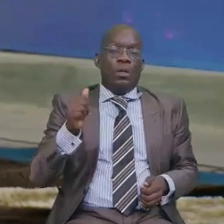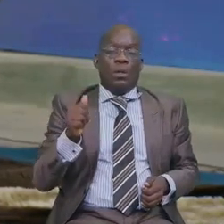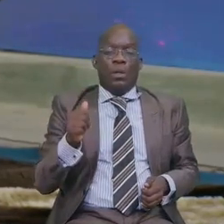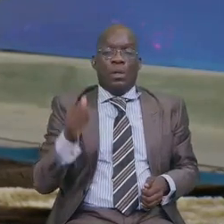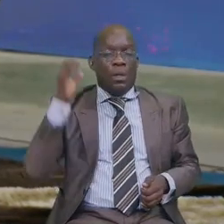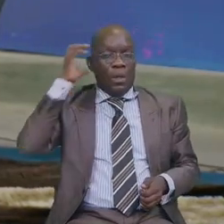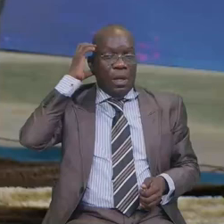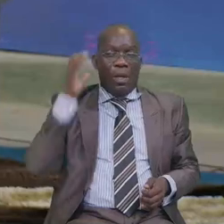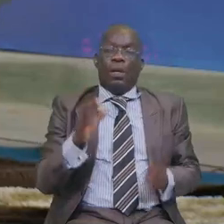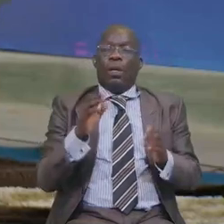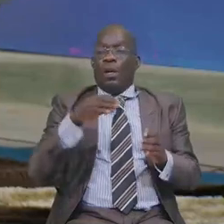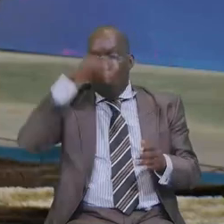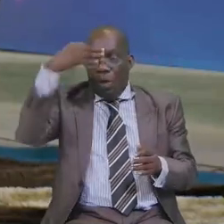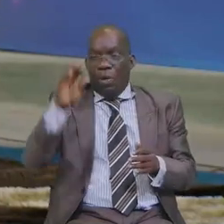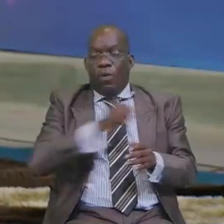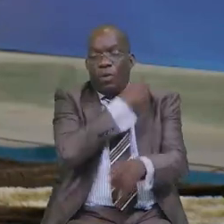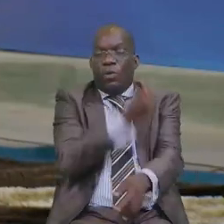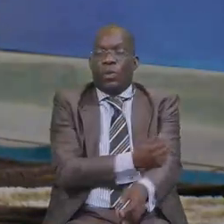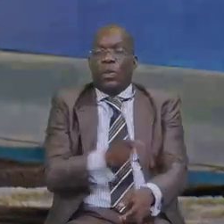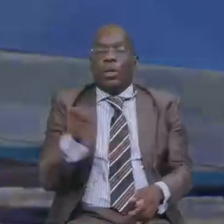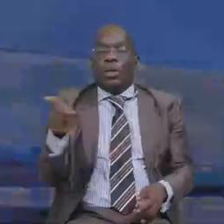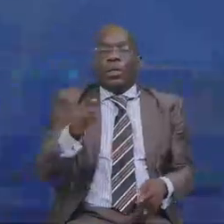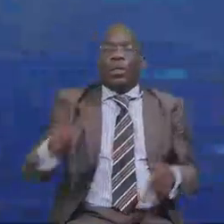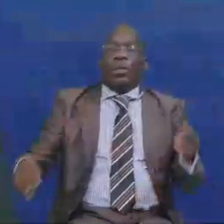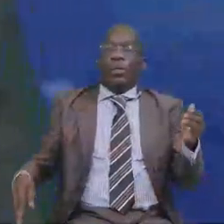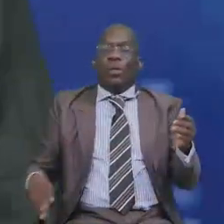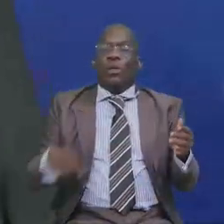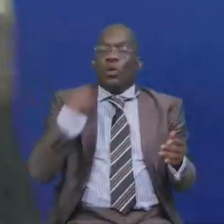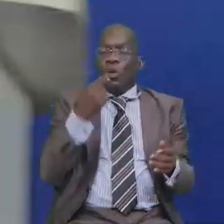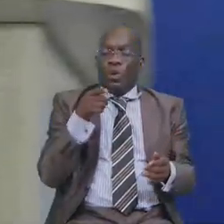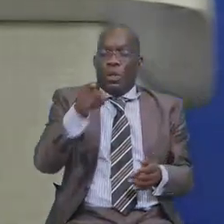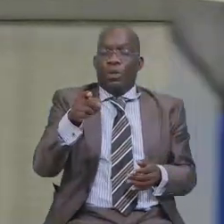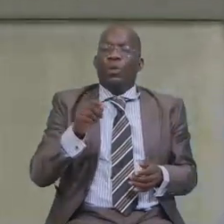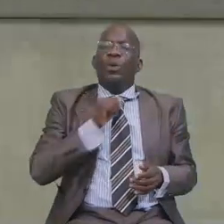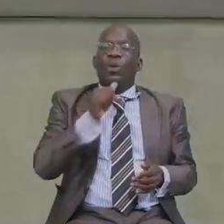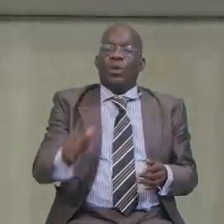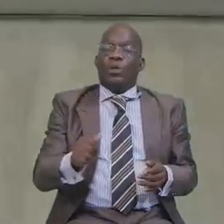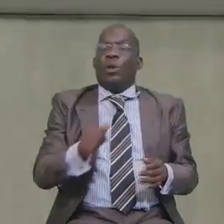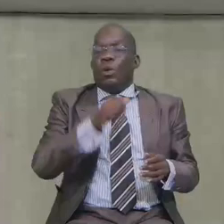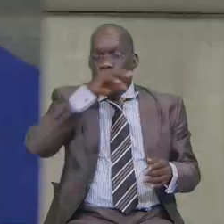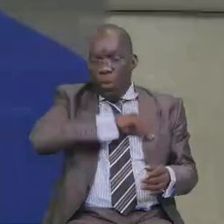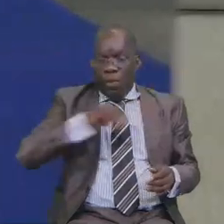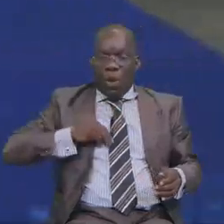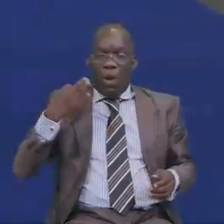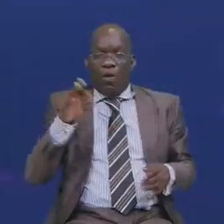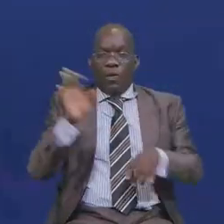d'autorité. Et on m'a dit que je n'étais plus membre de l'église. Mais vous